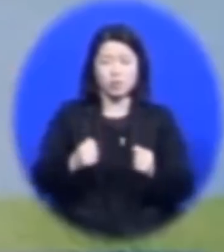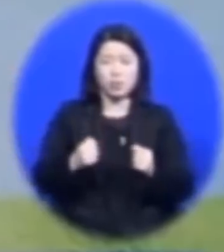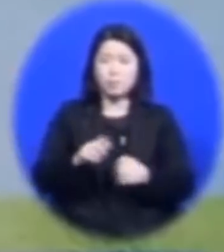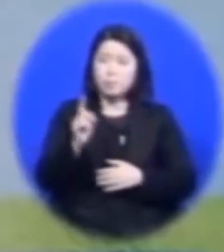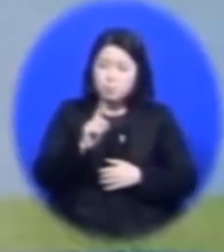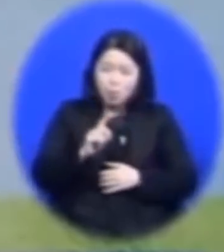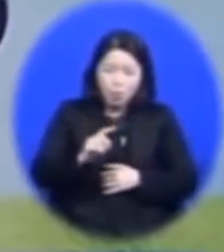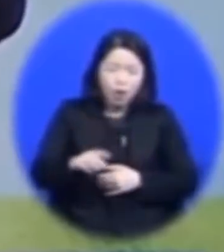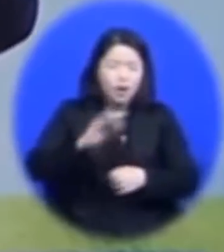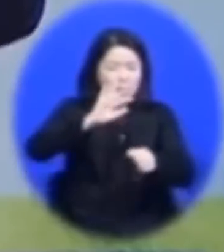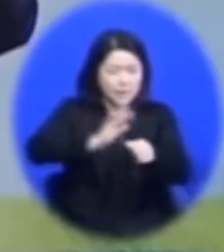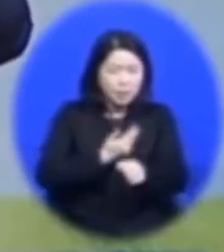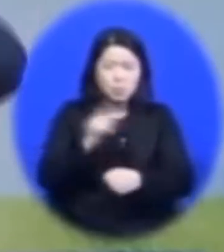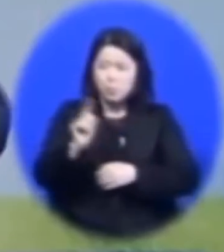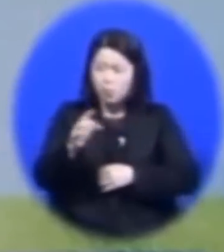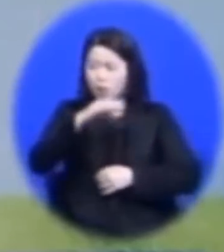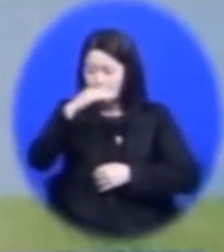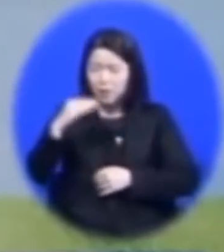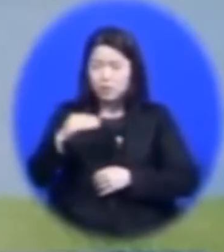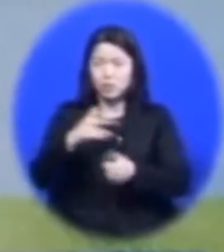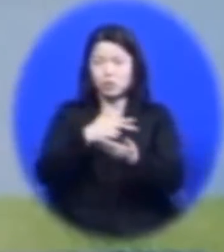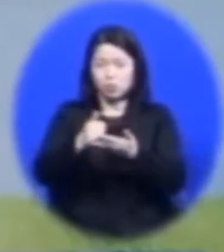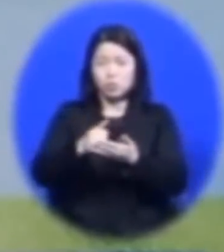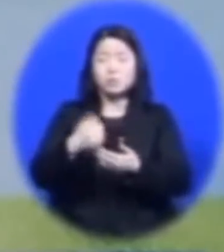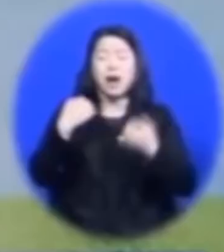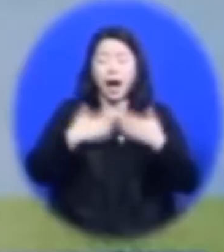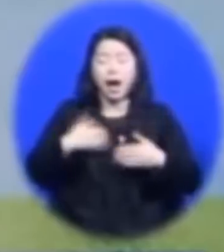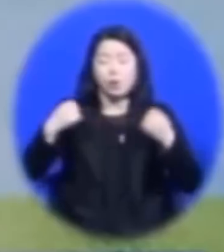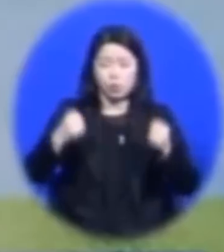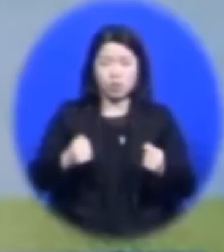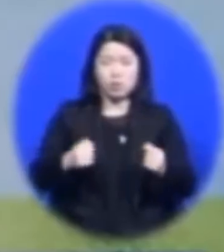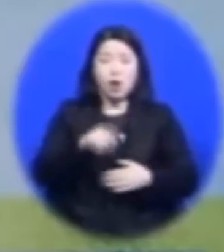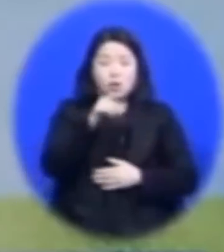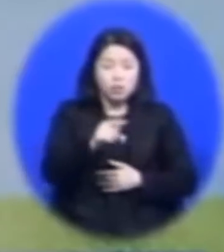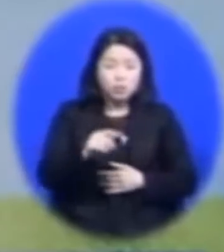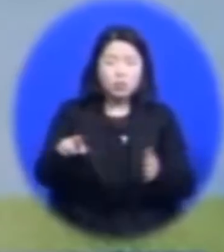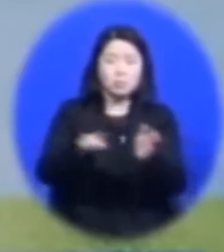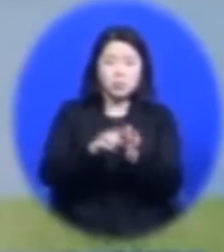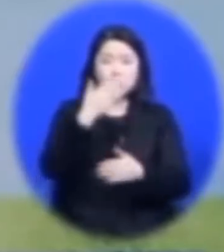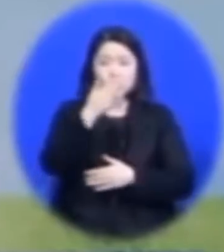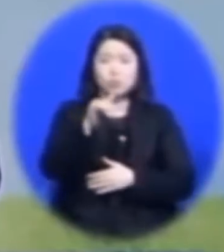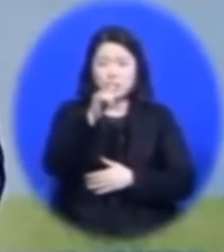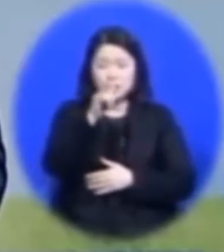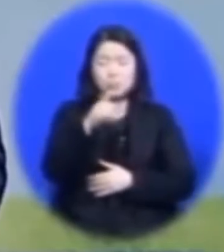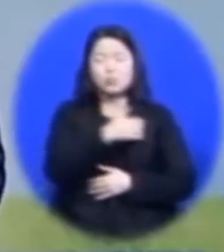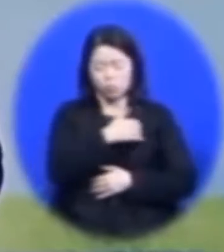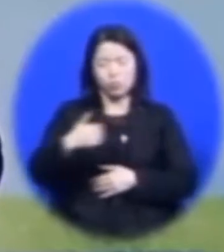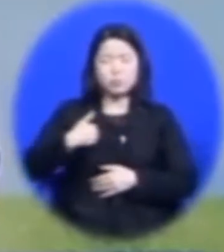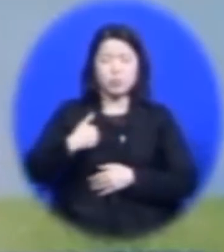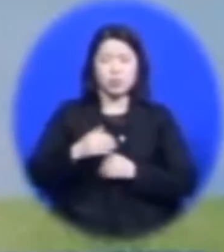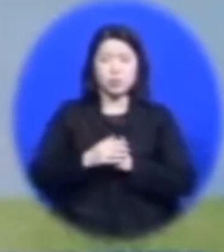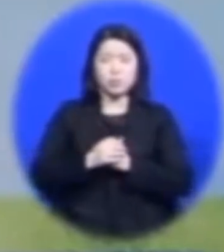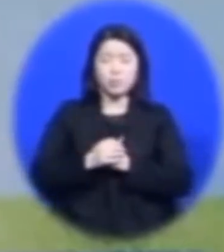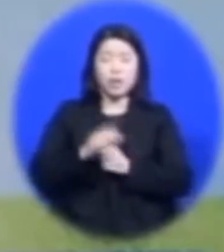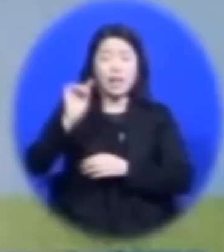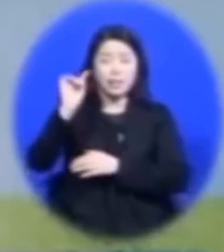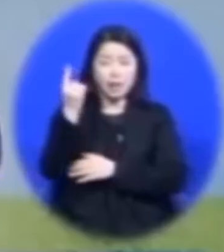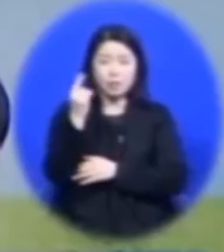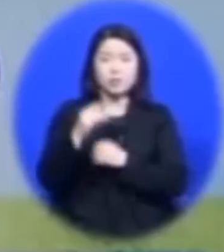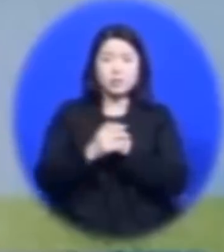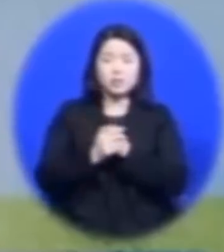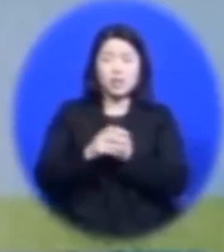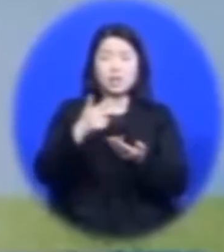뭐가 잘못된 제 주님을 알고 계시잖아요 그걸 믿을 수 있으면 그걸 충분한 겁니다 다윗은